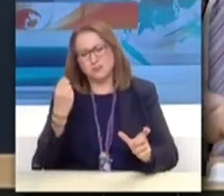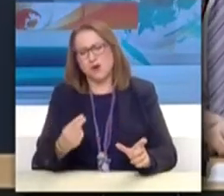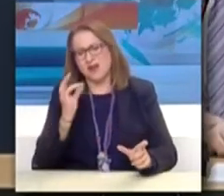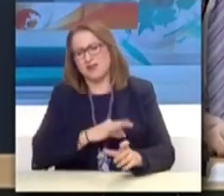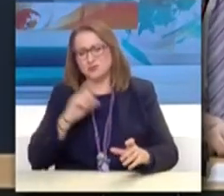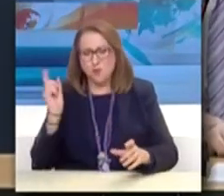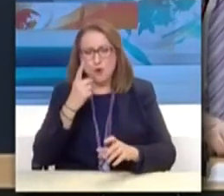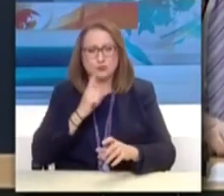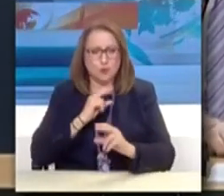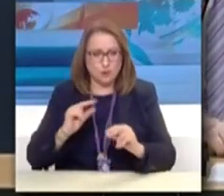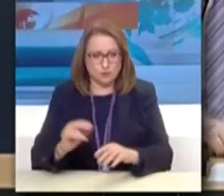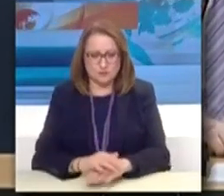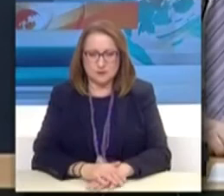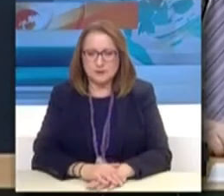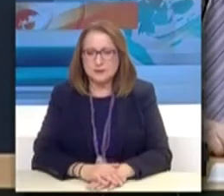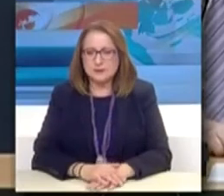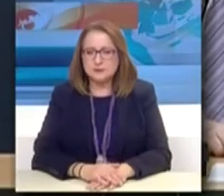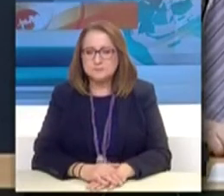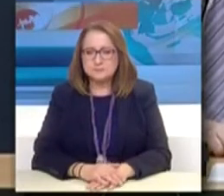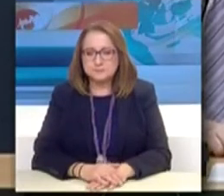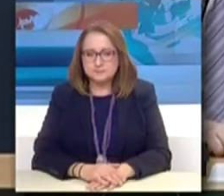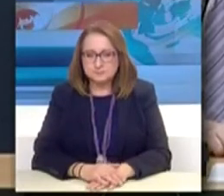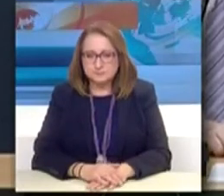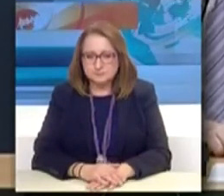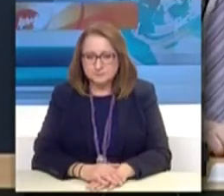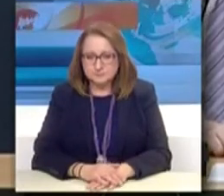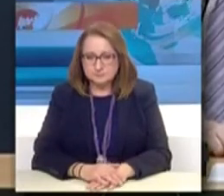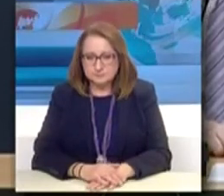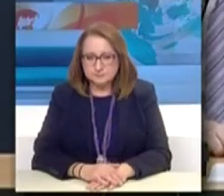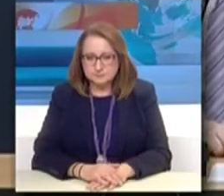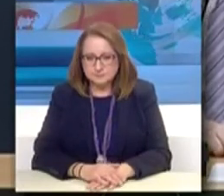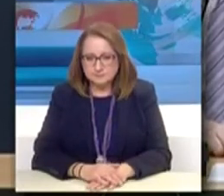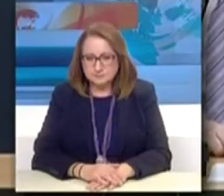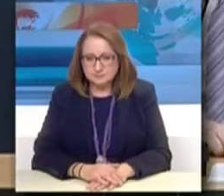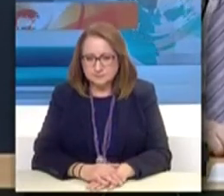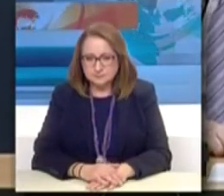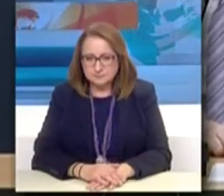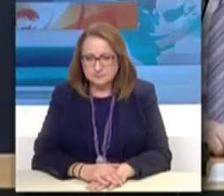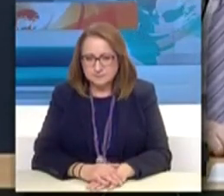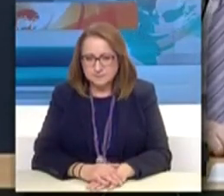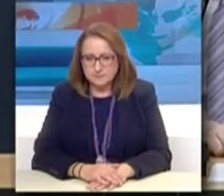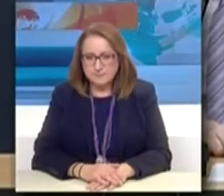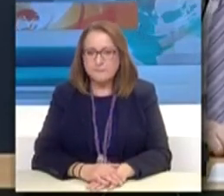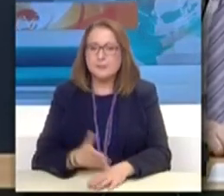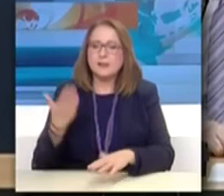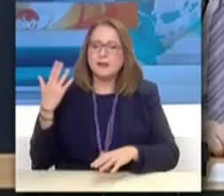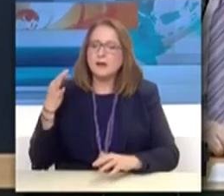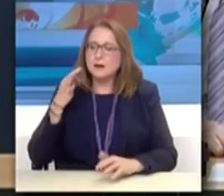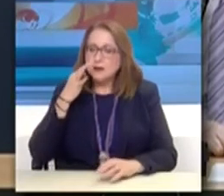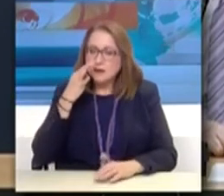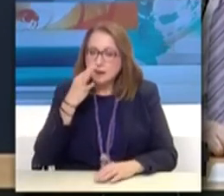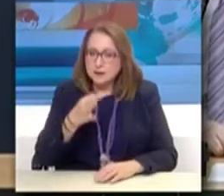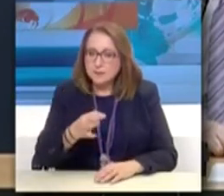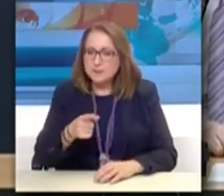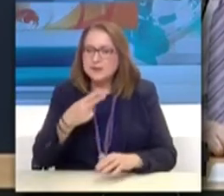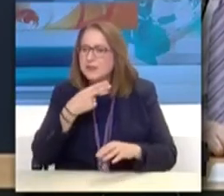Ο κύριος Κυριάς, μεταέρχομαι σας. Κύριε καθηγητά, μιλήσατε πριν για τους συναδέλφους σας, για fake news,